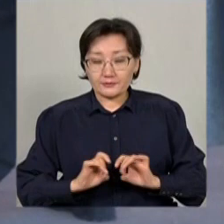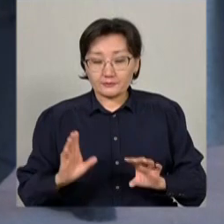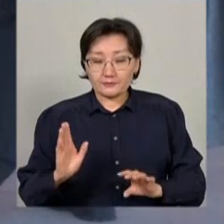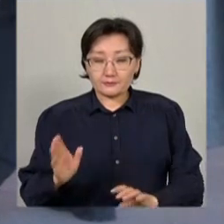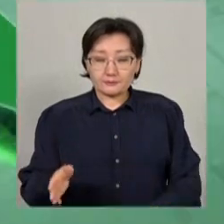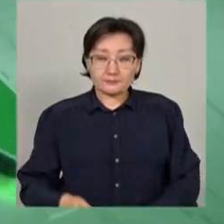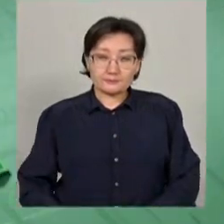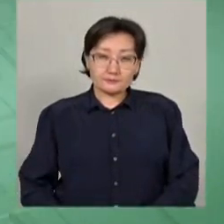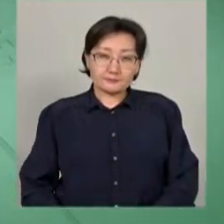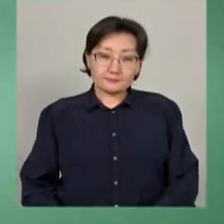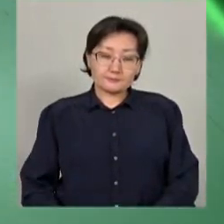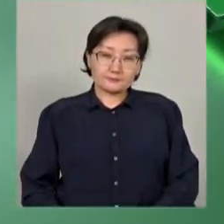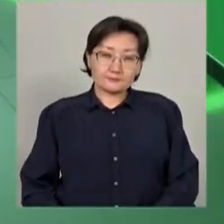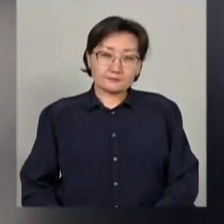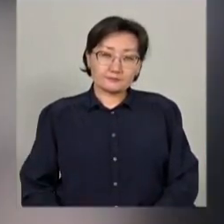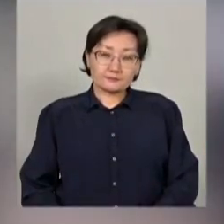айтамын.